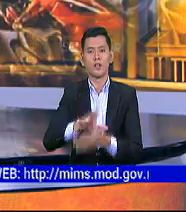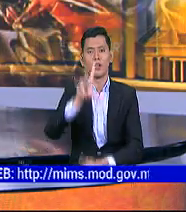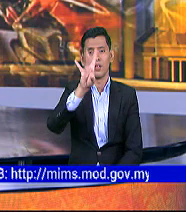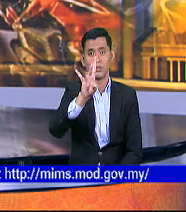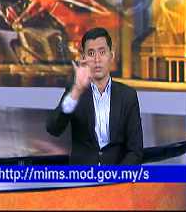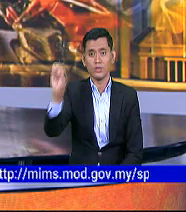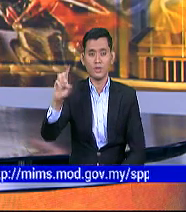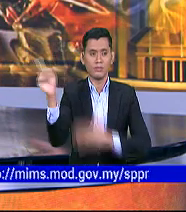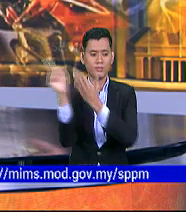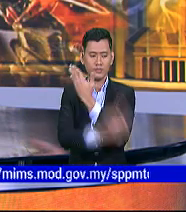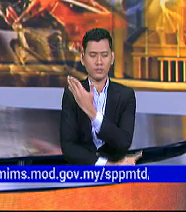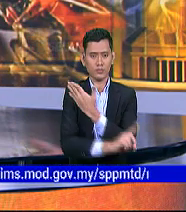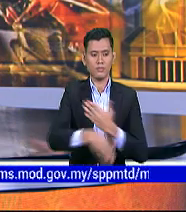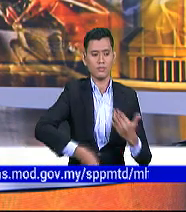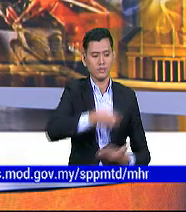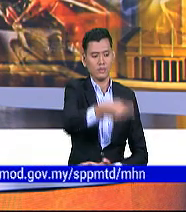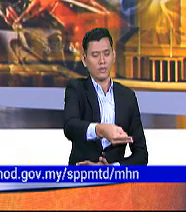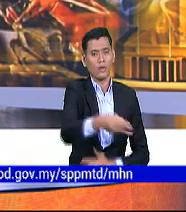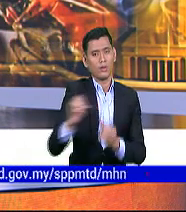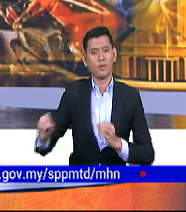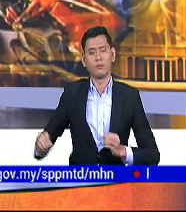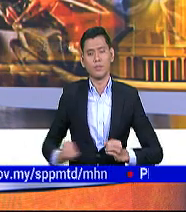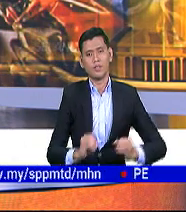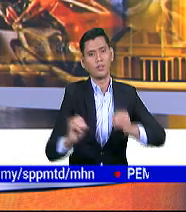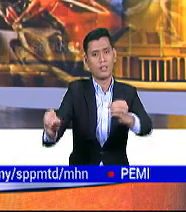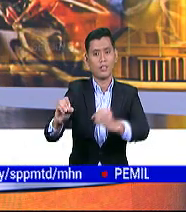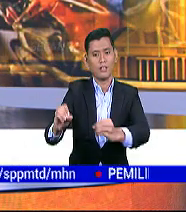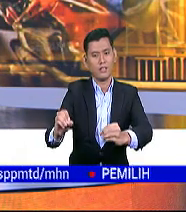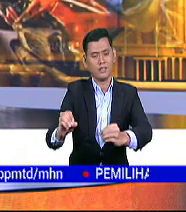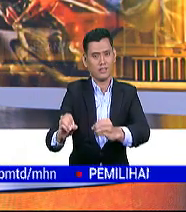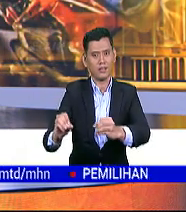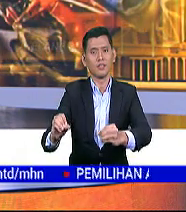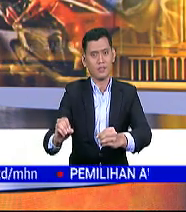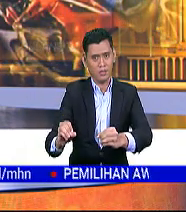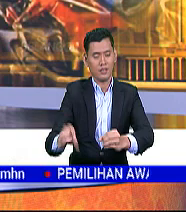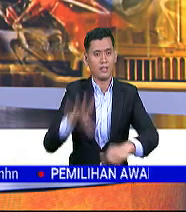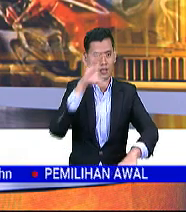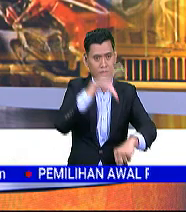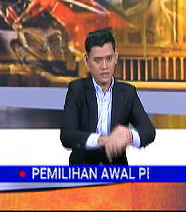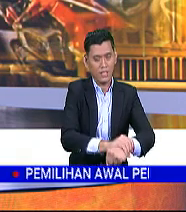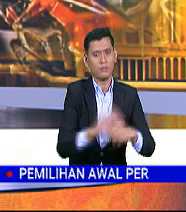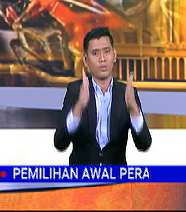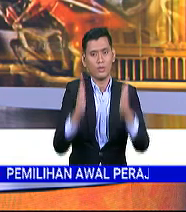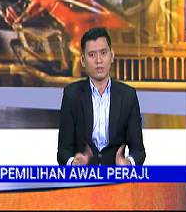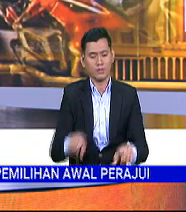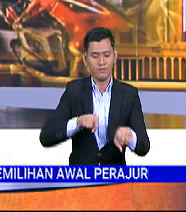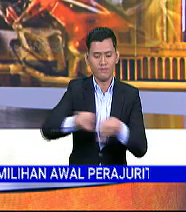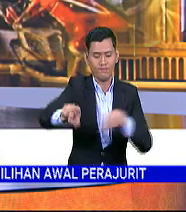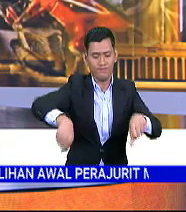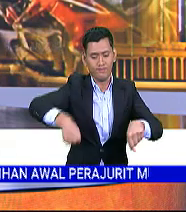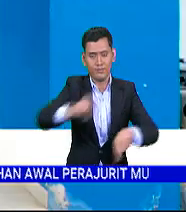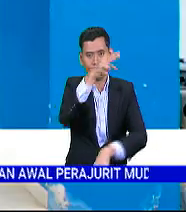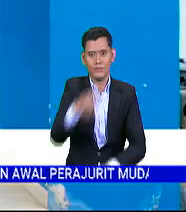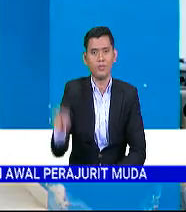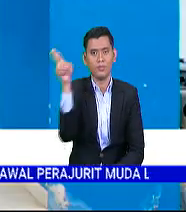dikeluarkan atas pelbagai kesalahan dalam ops samsing jalanan di Jalan Alunan Pendang Kedah petang semalam.